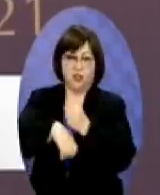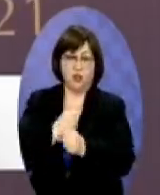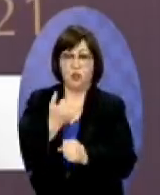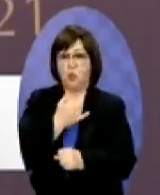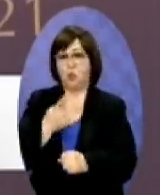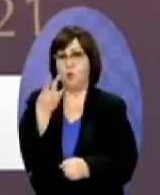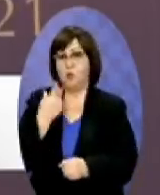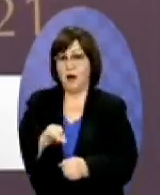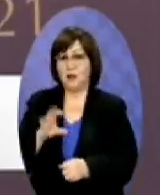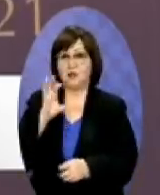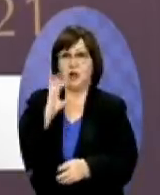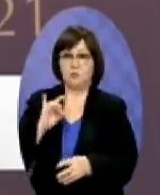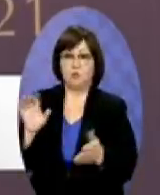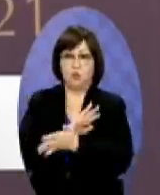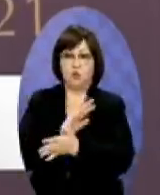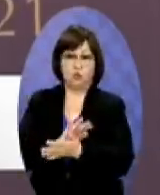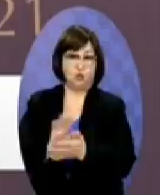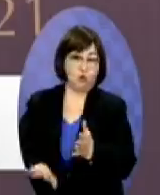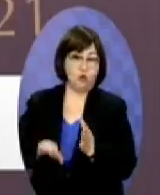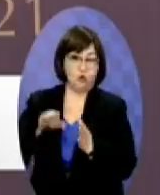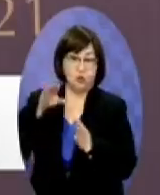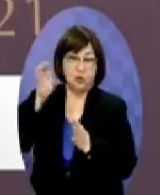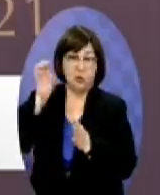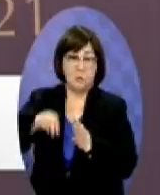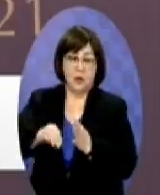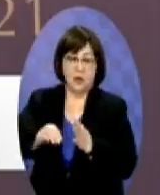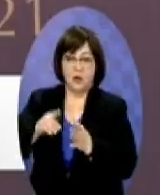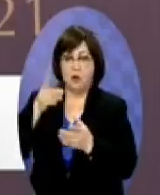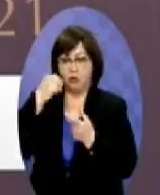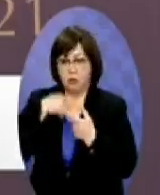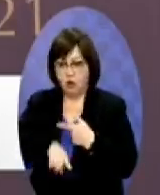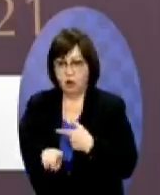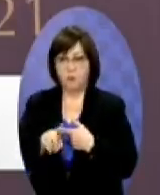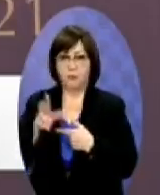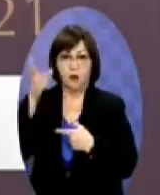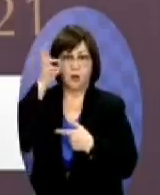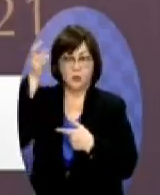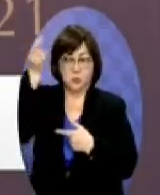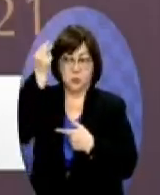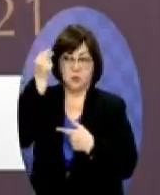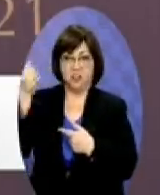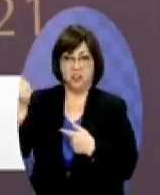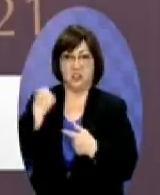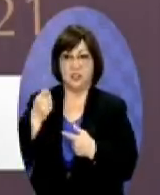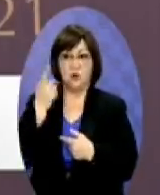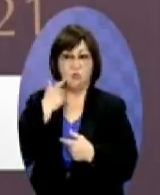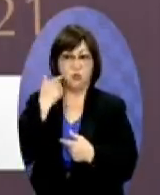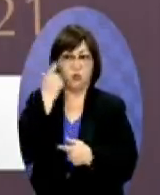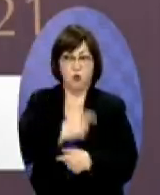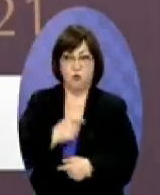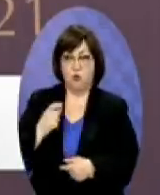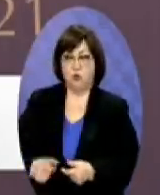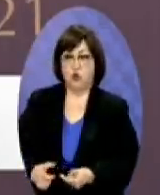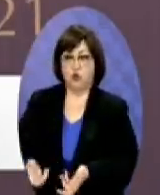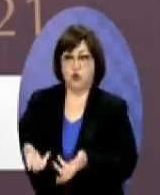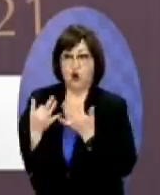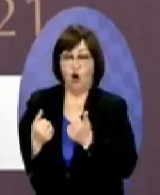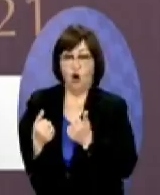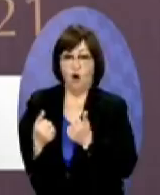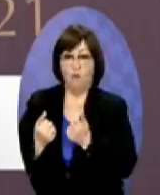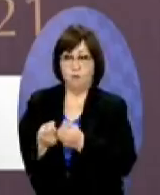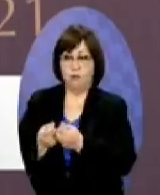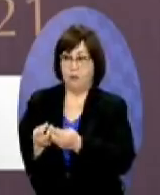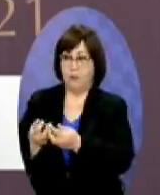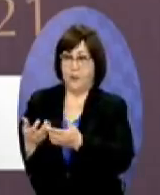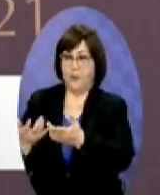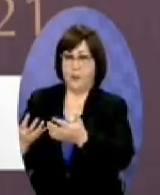хөгжлөө, энэ хөгжлийг дагаад тухайн салбарт одоо боловсрал эзэмшсэн эмэгтэйчүүдийн маань одоо нэлээдгүй хувь нь